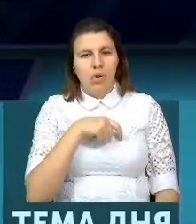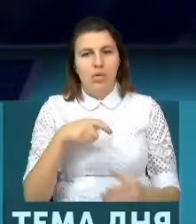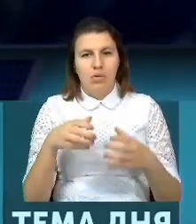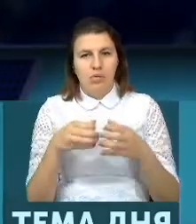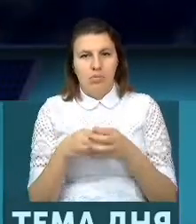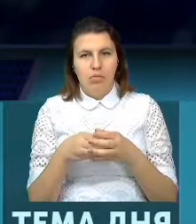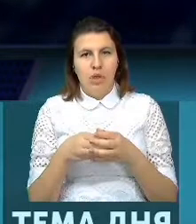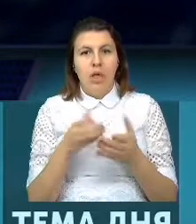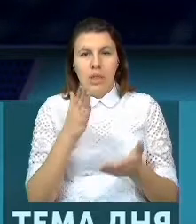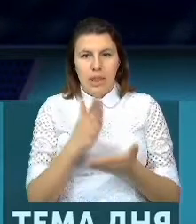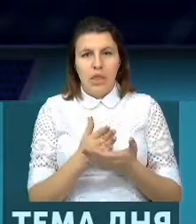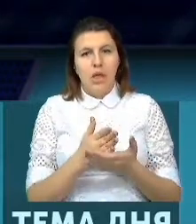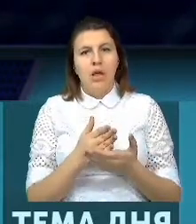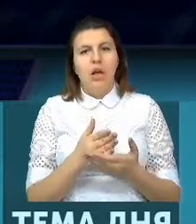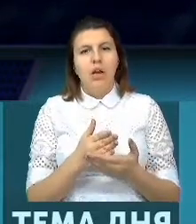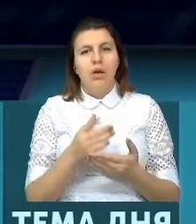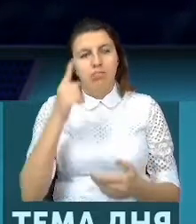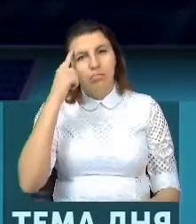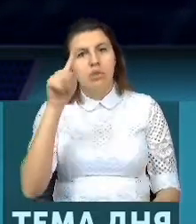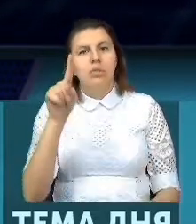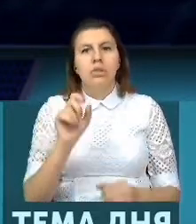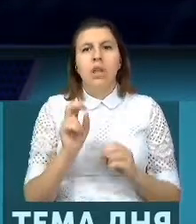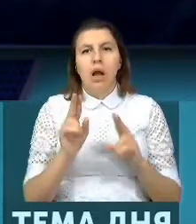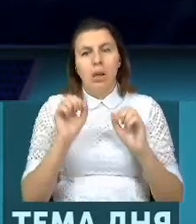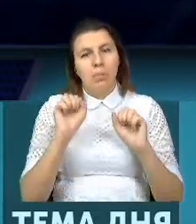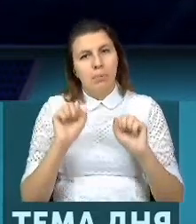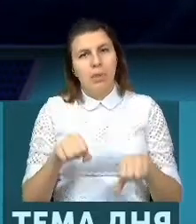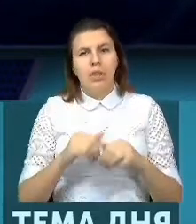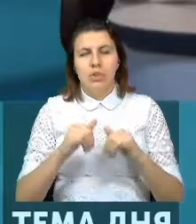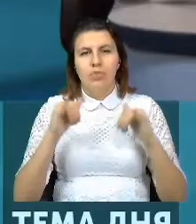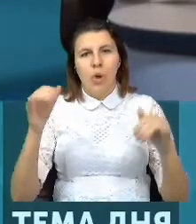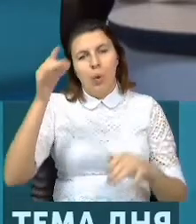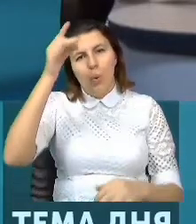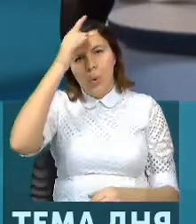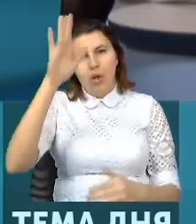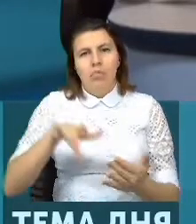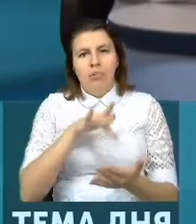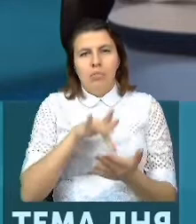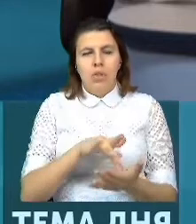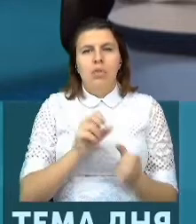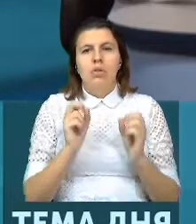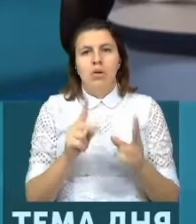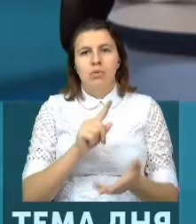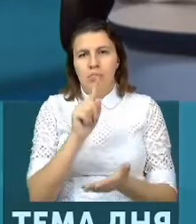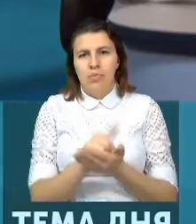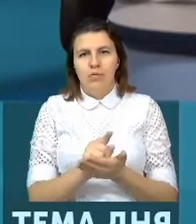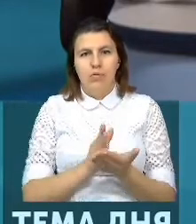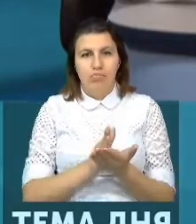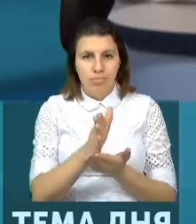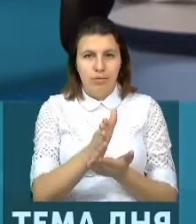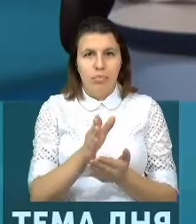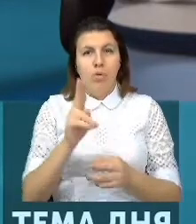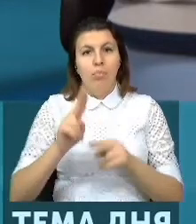як має розвиватись культура у місті, в якому напрямку вона має рухатись? Ми послухали тільки що Віталія, який говорить, що будинки культури, які